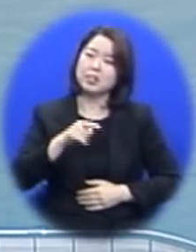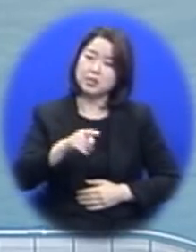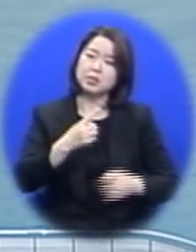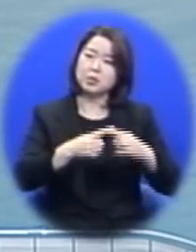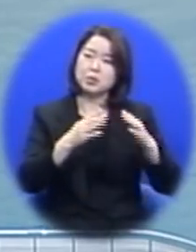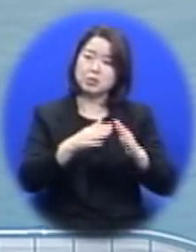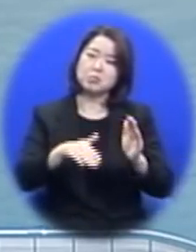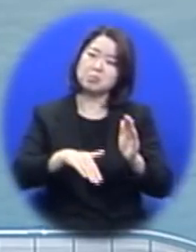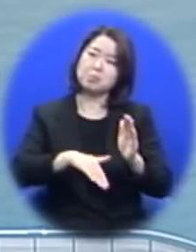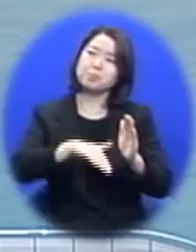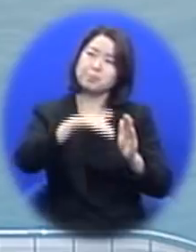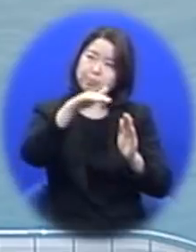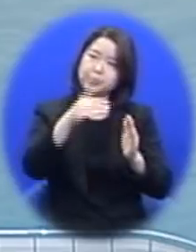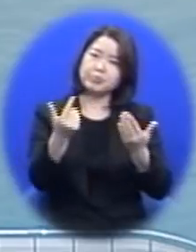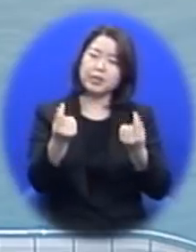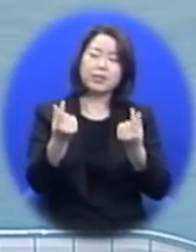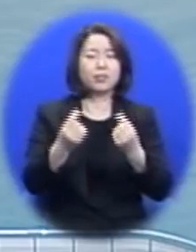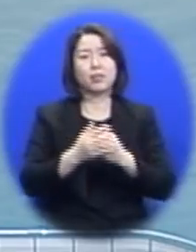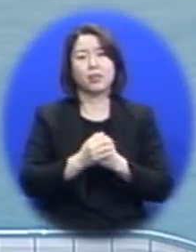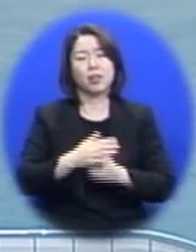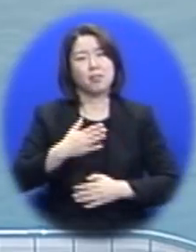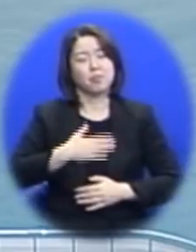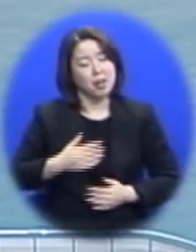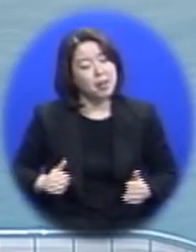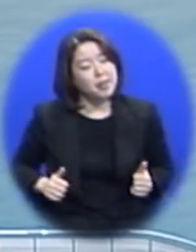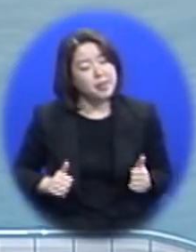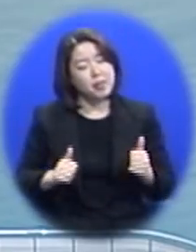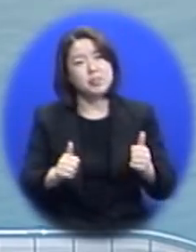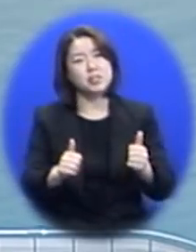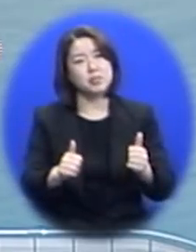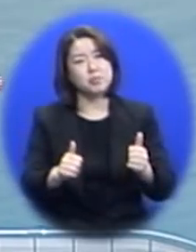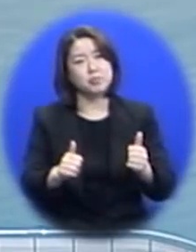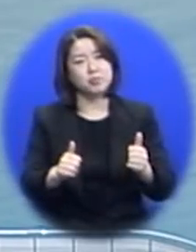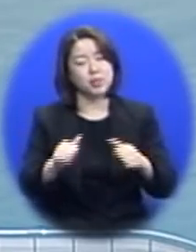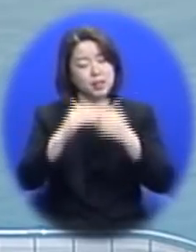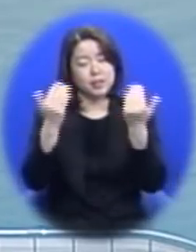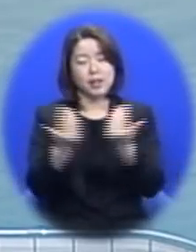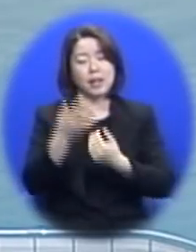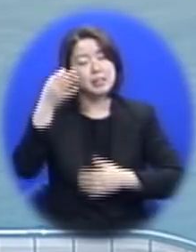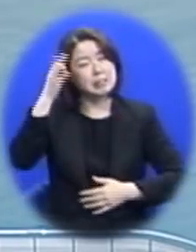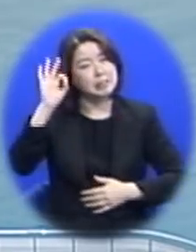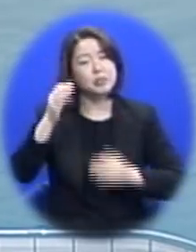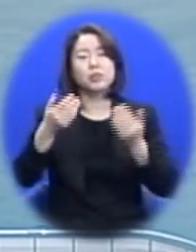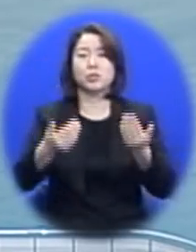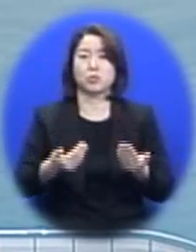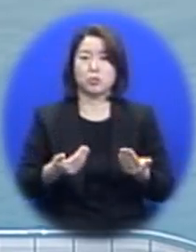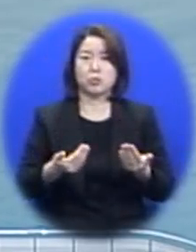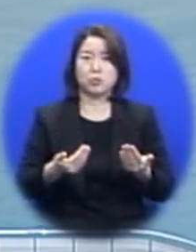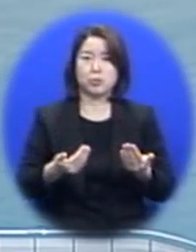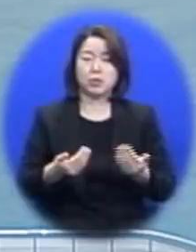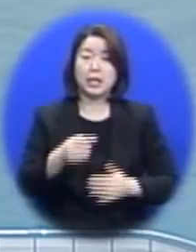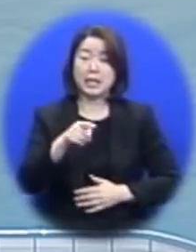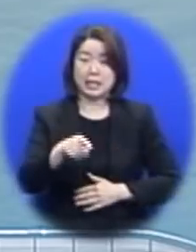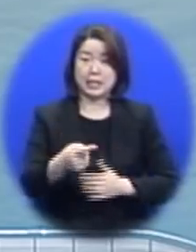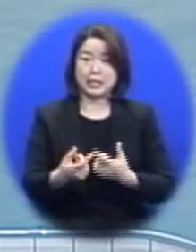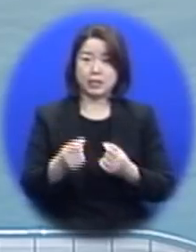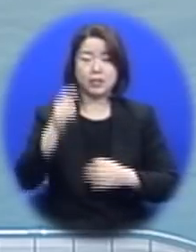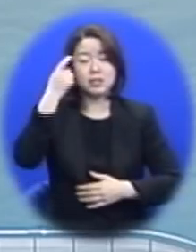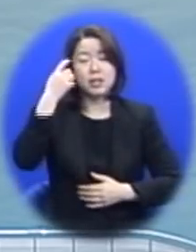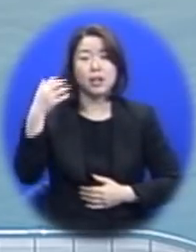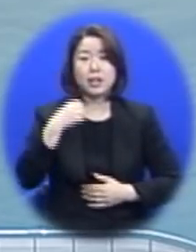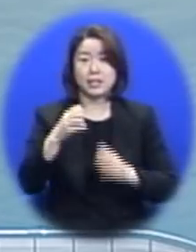높아, 아유 그래도 내 열심히 정말 다 인정해줘, 이렇게 생각하는 분들이